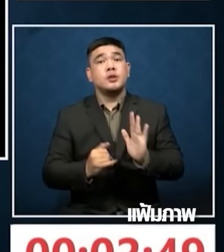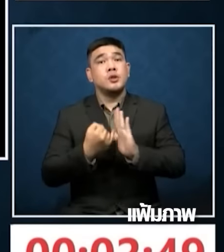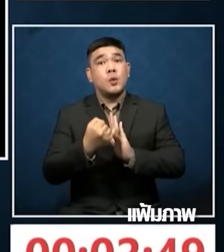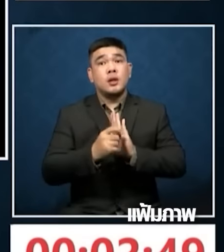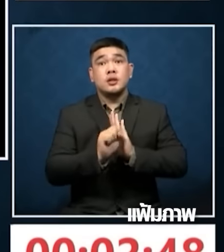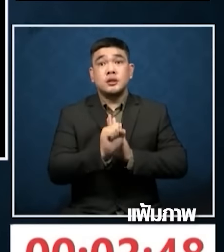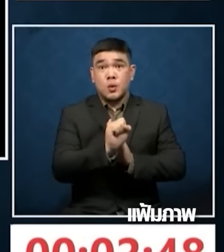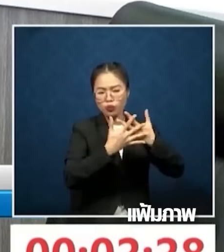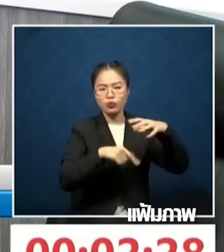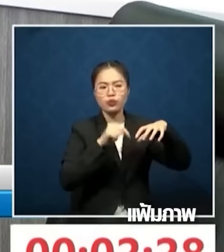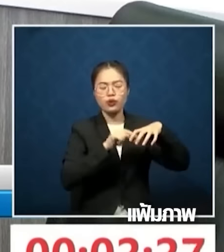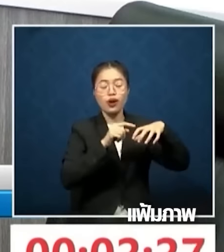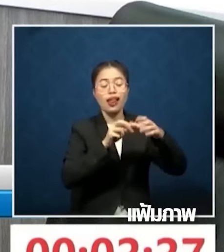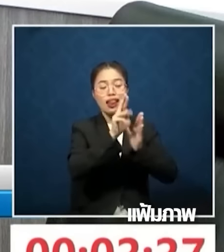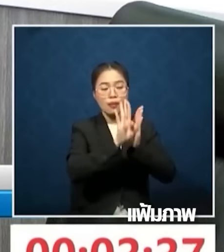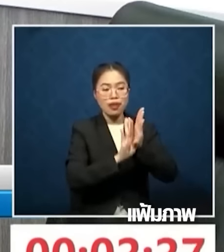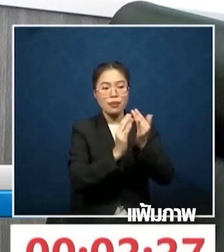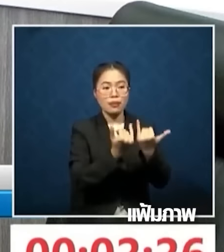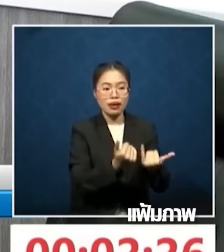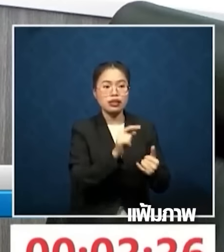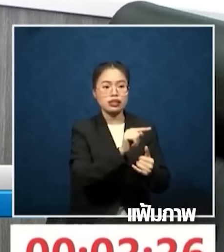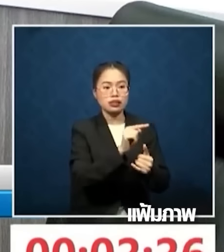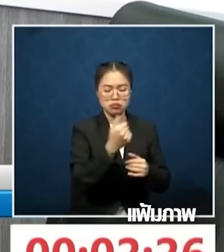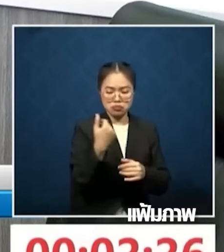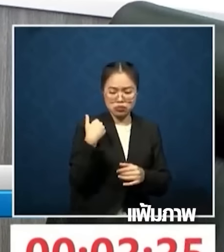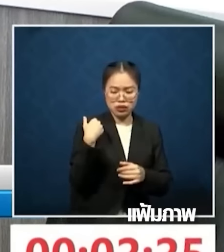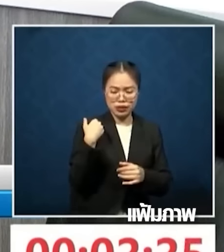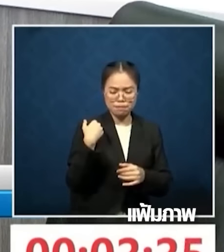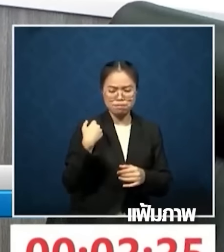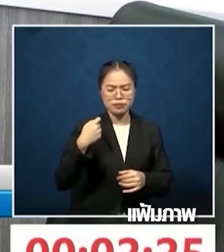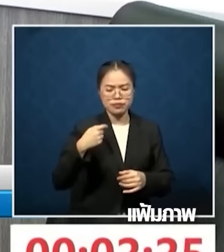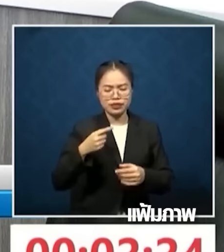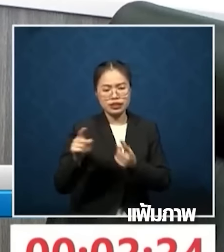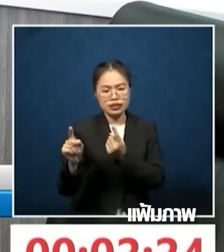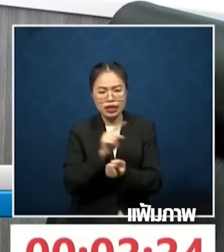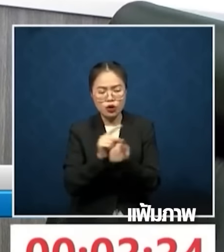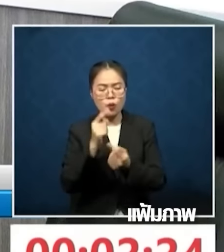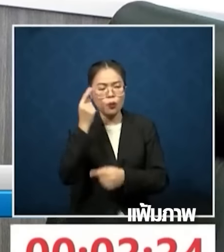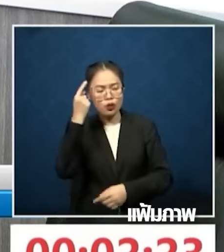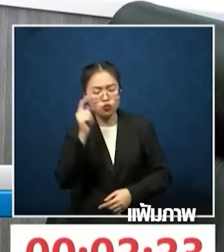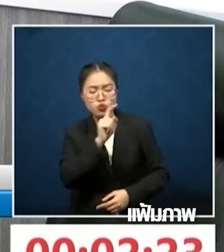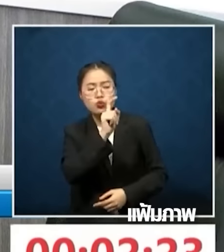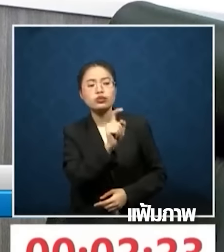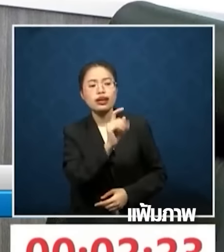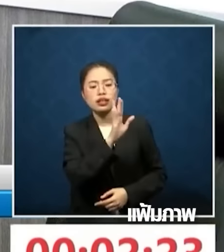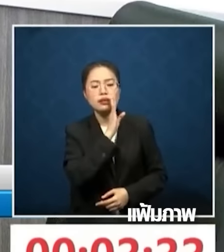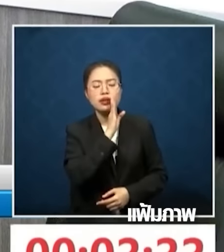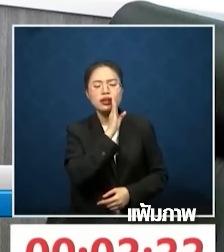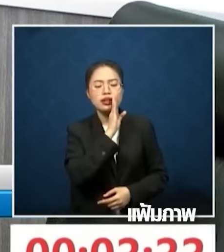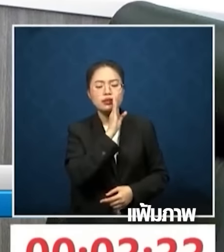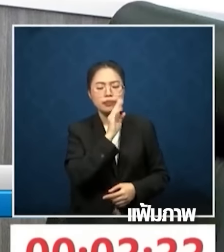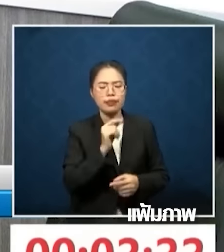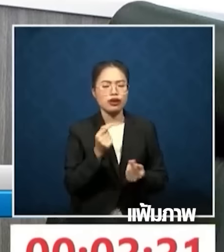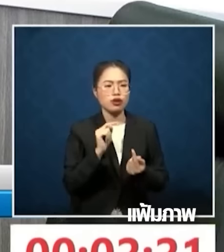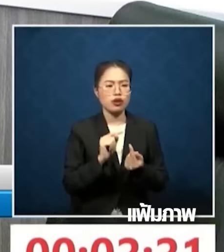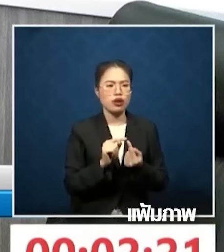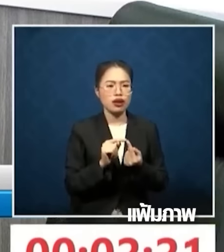ต่างๆก็มีส่วนแก้ไขรัฐธรรมนูญยิ่งเป็นตัวแปลสำคัญอีกอ่ะอย่างเงี้ยค่ะอย่างน้อยๆดาบอันนึงที่ยังสำคัญน่ะคือเรื่องแก้